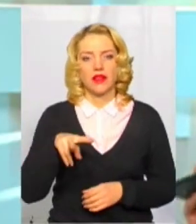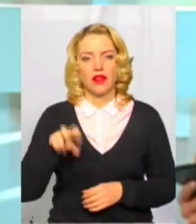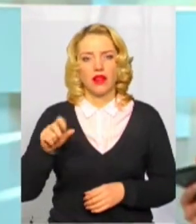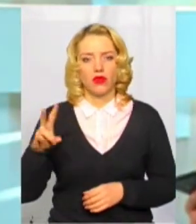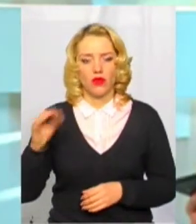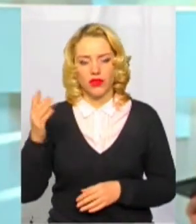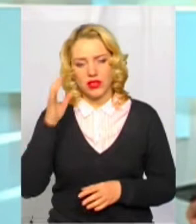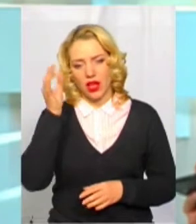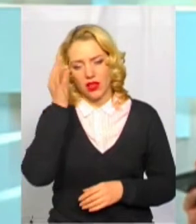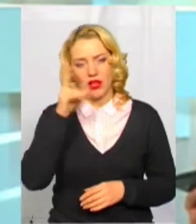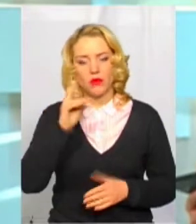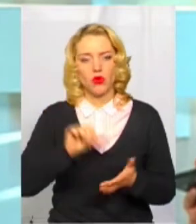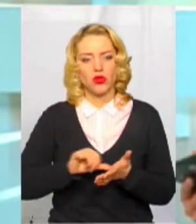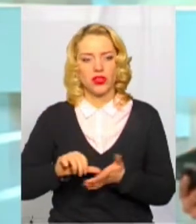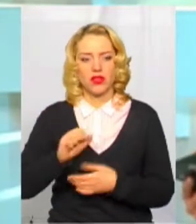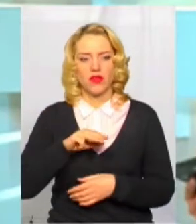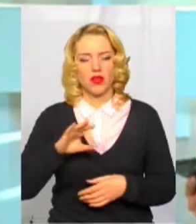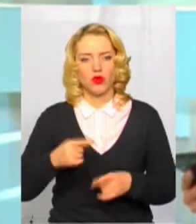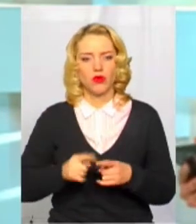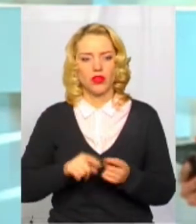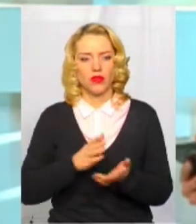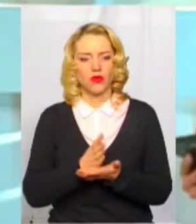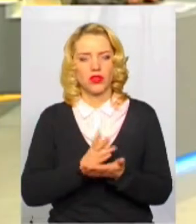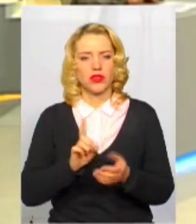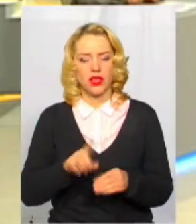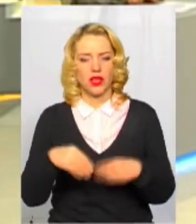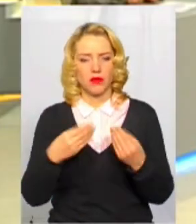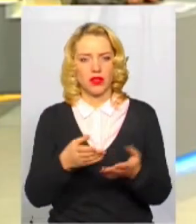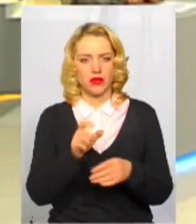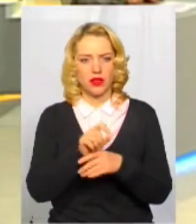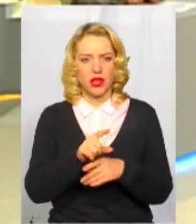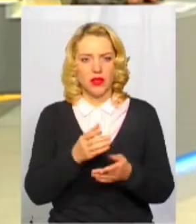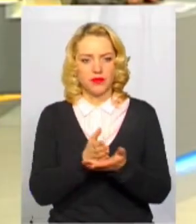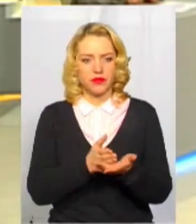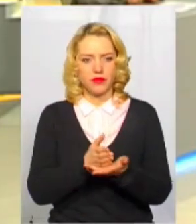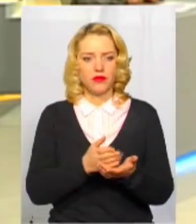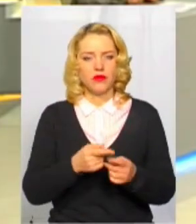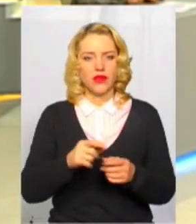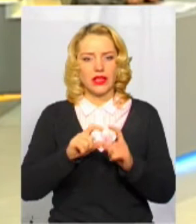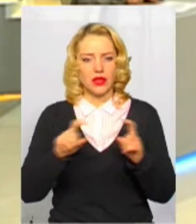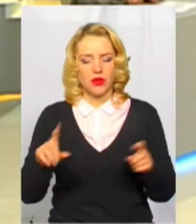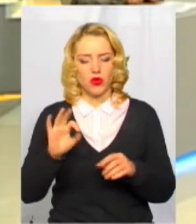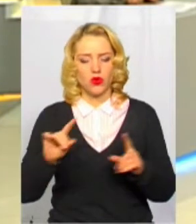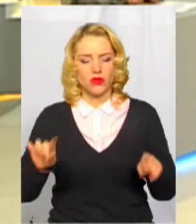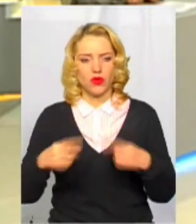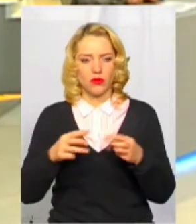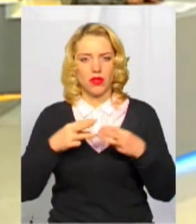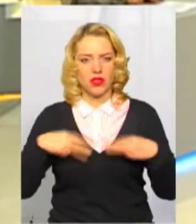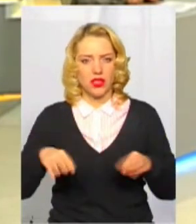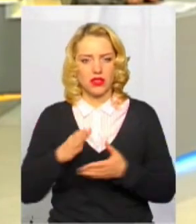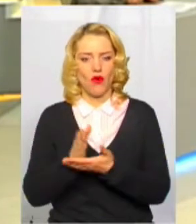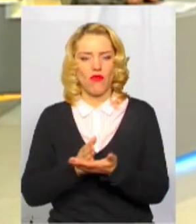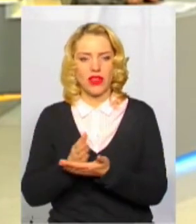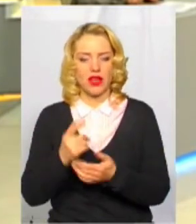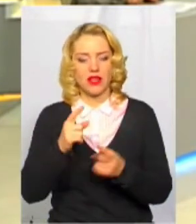раз про учасників АТО і про ті функції, які ми наділили наділено додатково департамент, але ж створено Міністерство ветеранів. От у зв'язку з